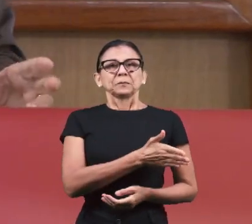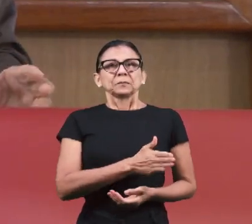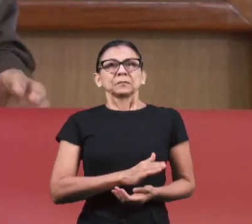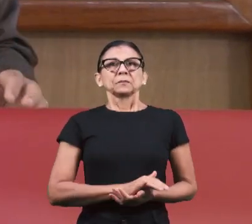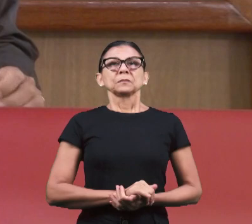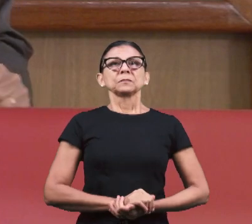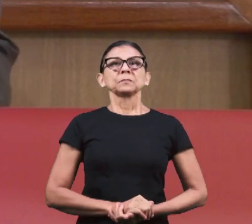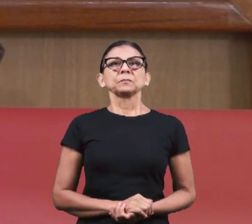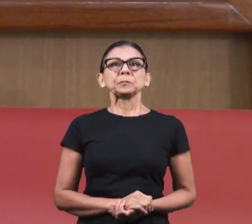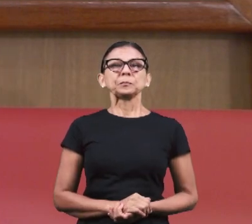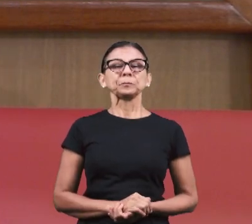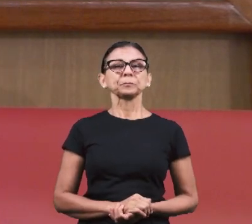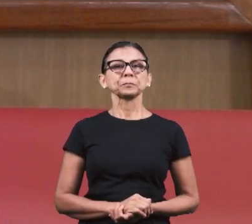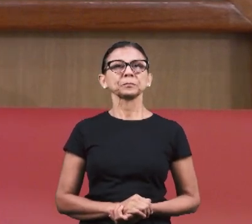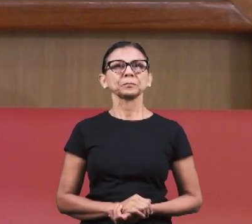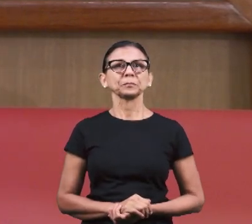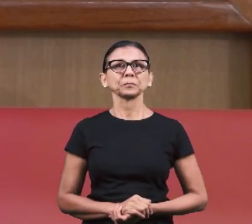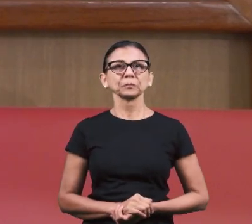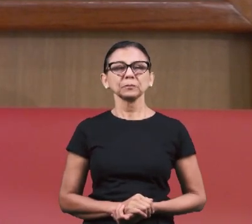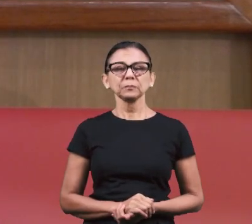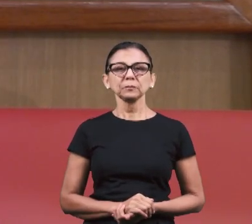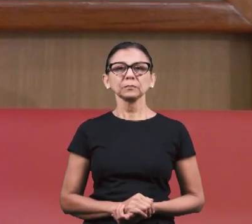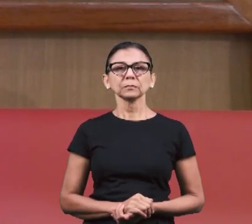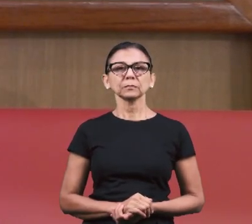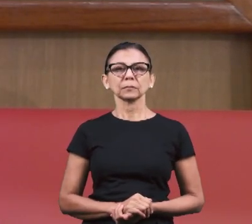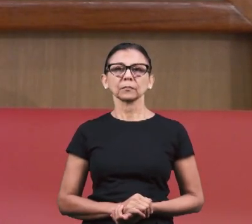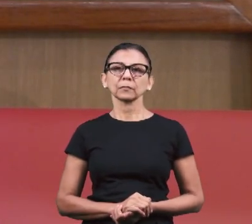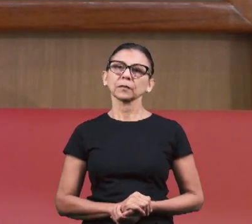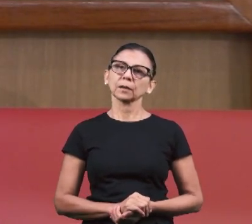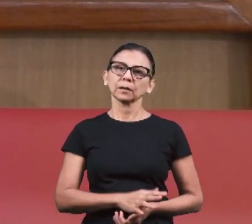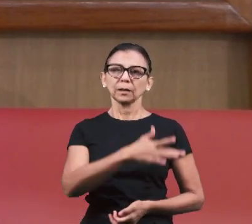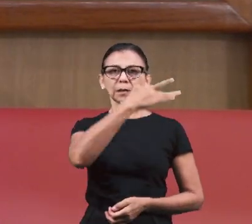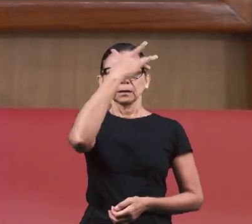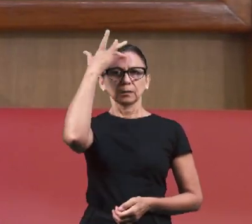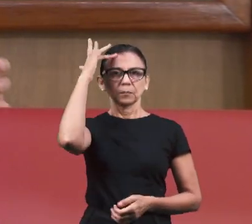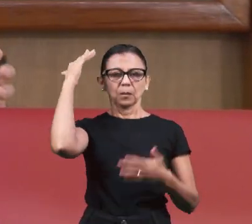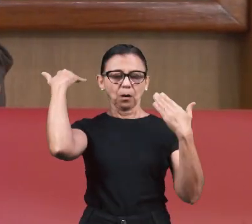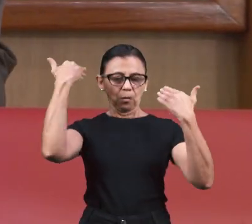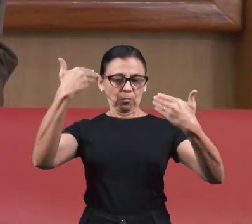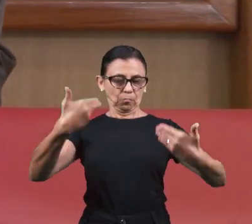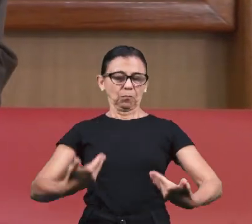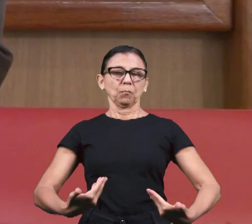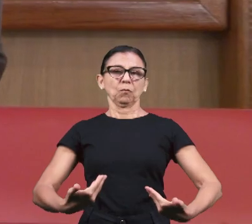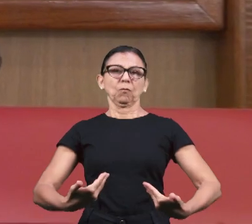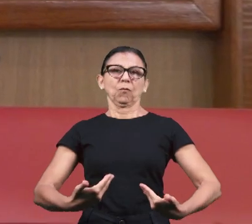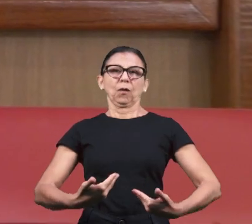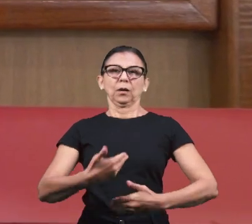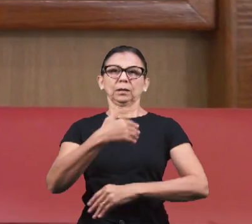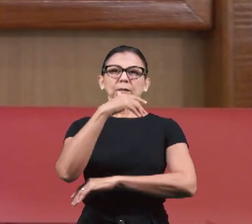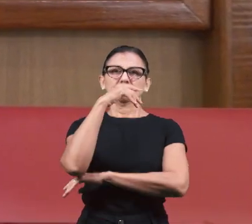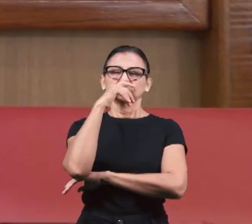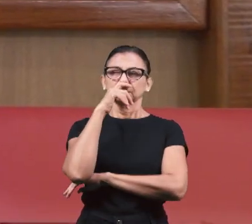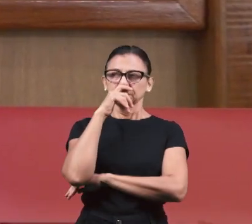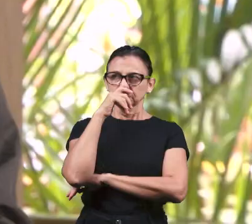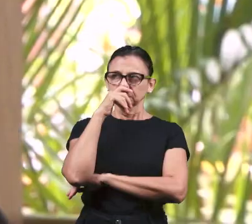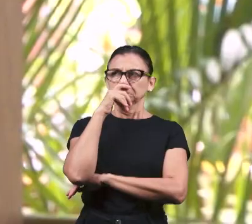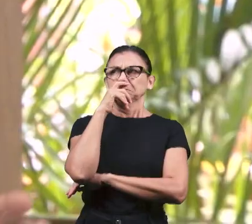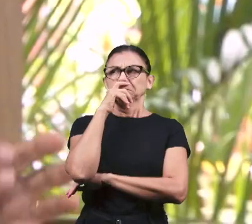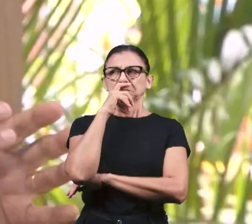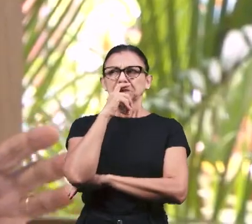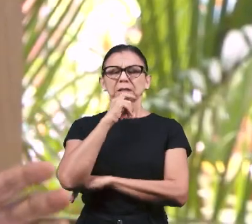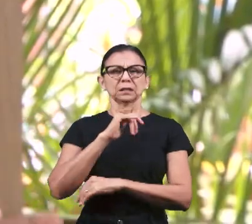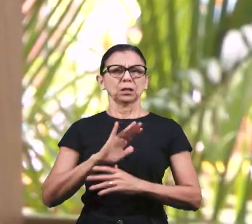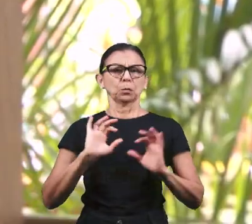demandé, même pour dire des sépulcres peints de blanc à l'extérieur. Mes frères, ce que nous sommes en train de